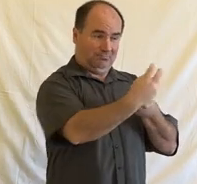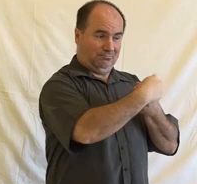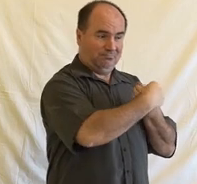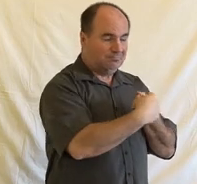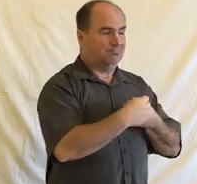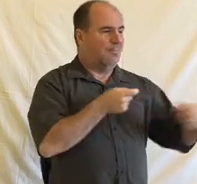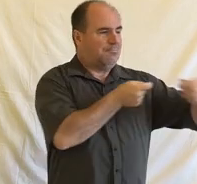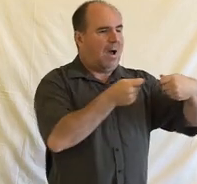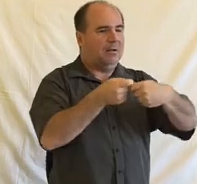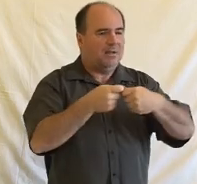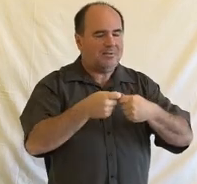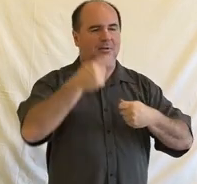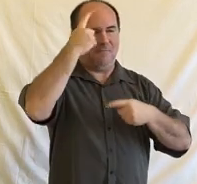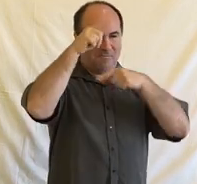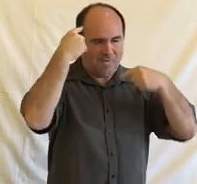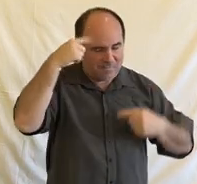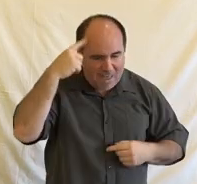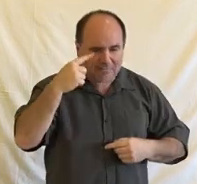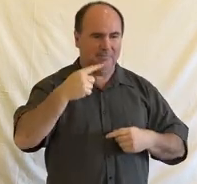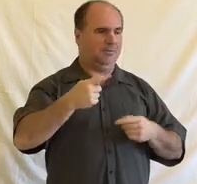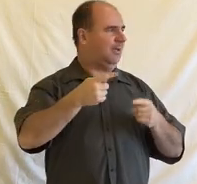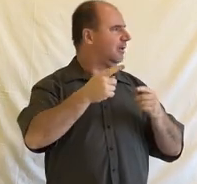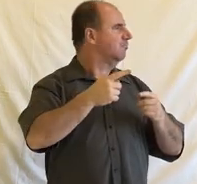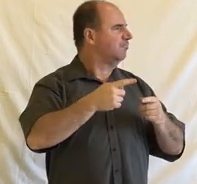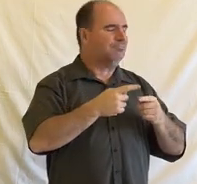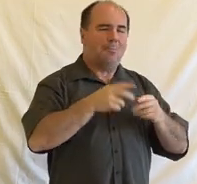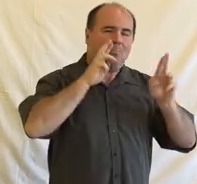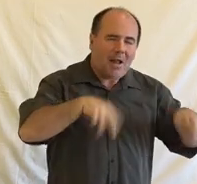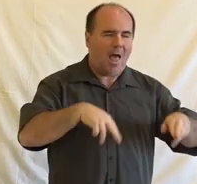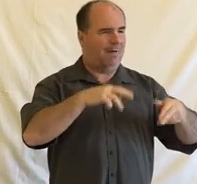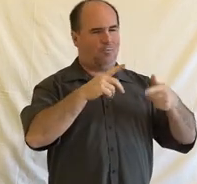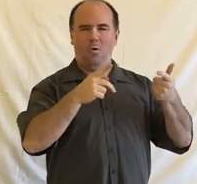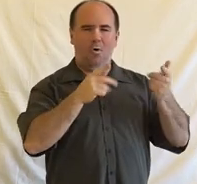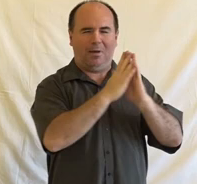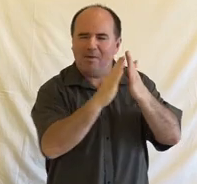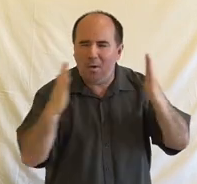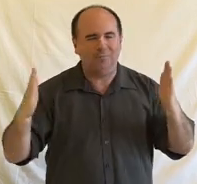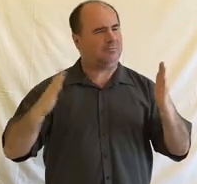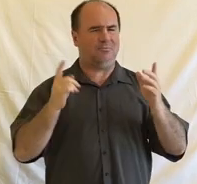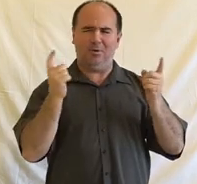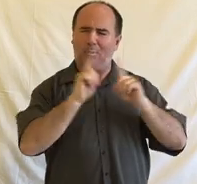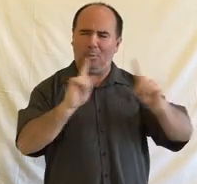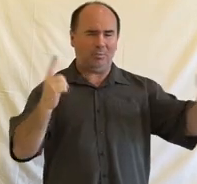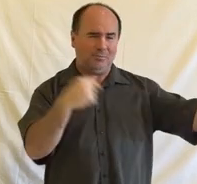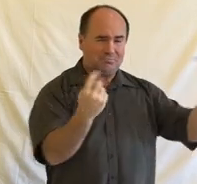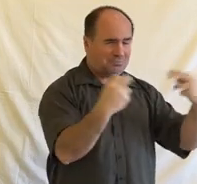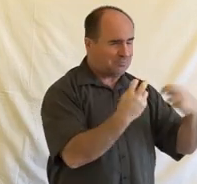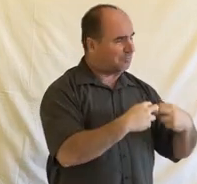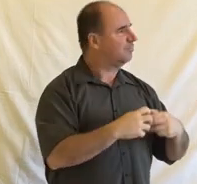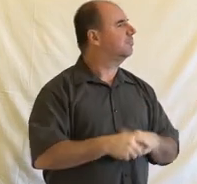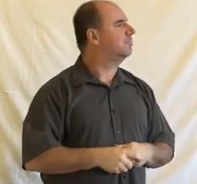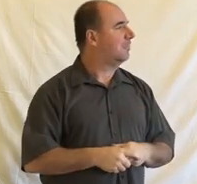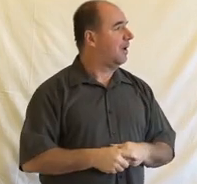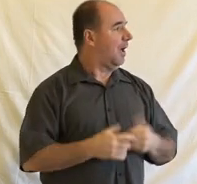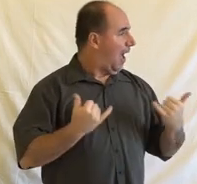a technologie, práva a knihovnictví. A konkrétně Tom se zaměřuje na